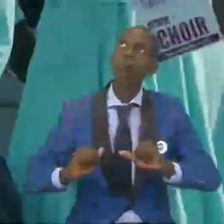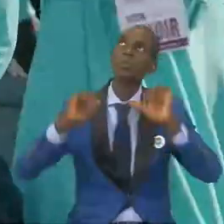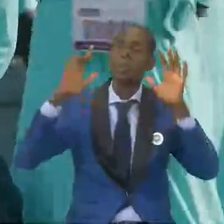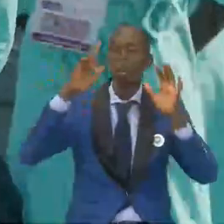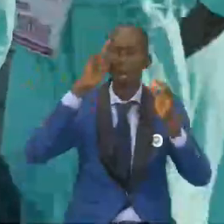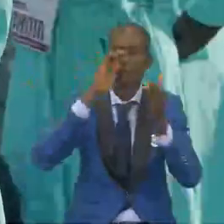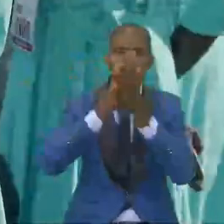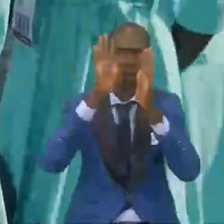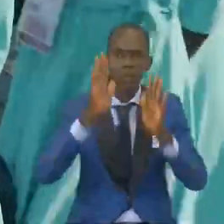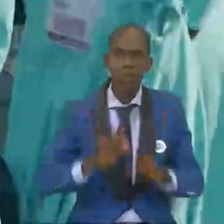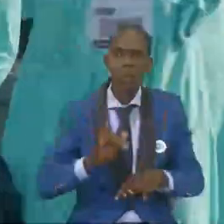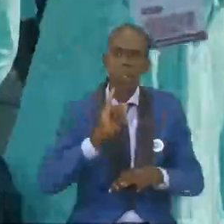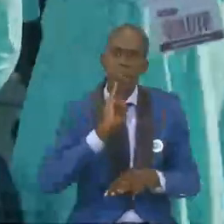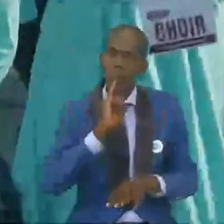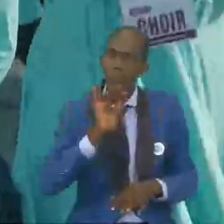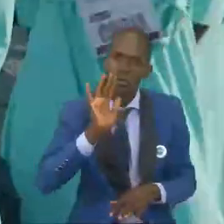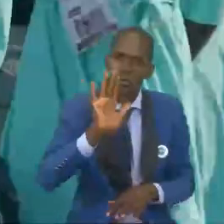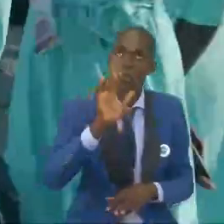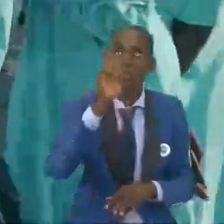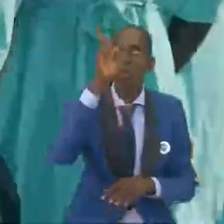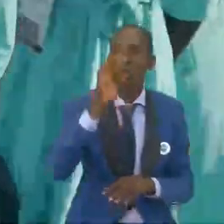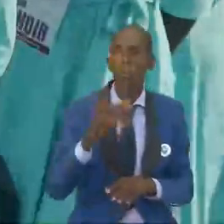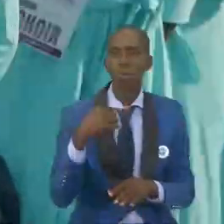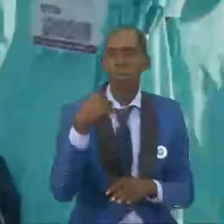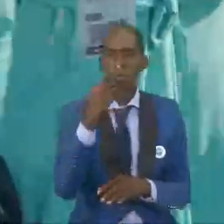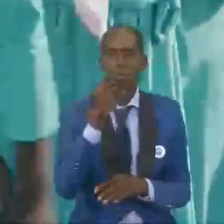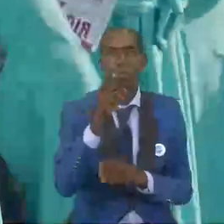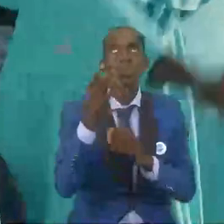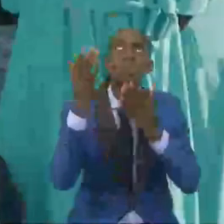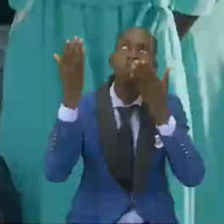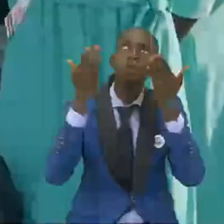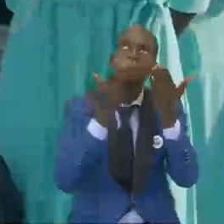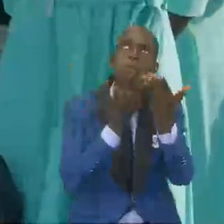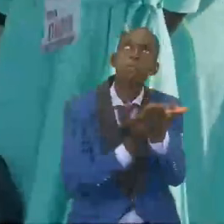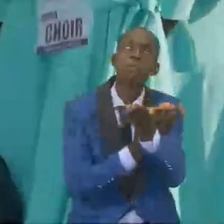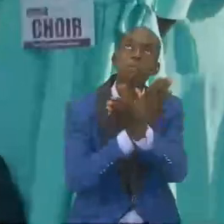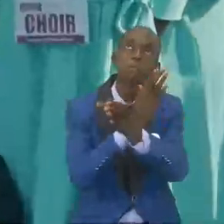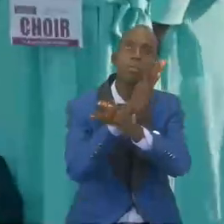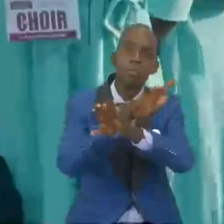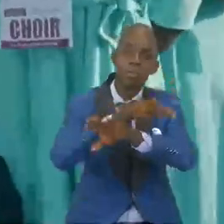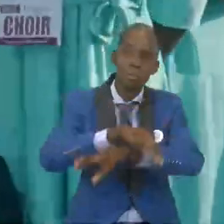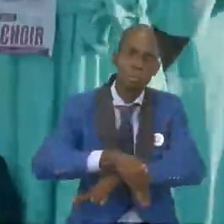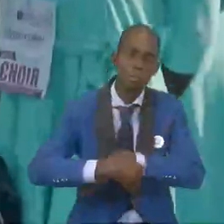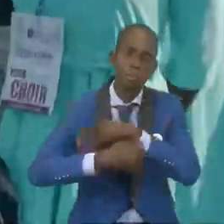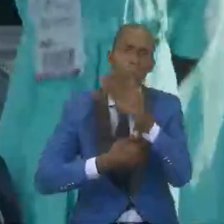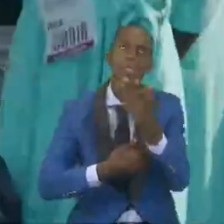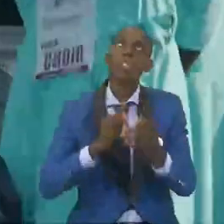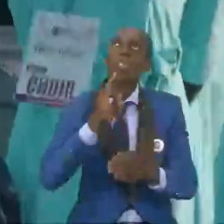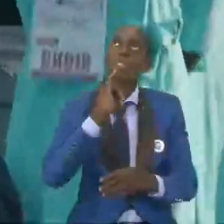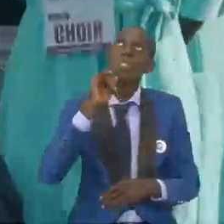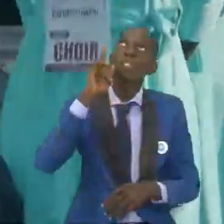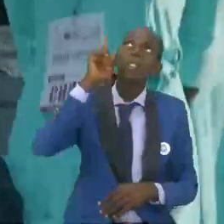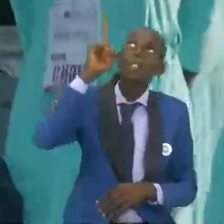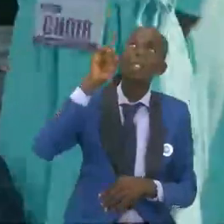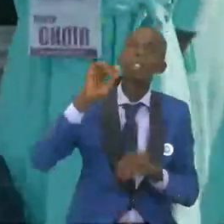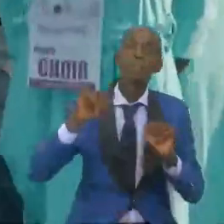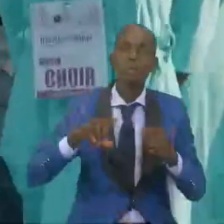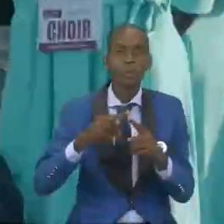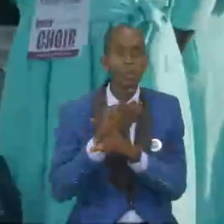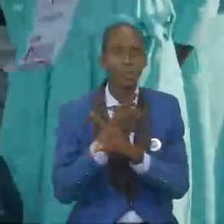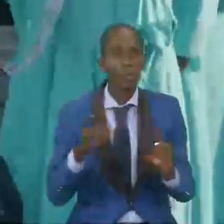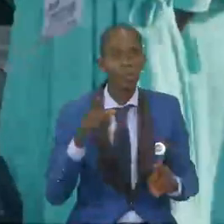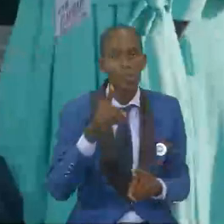Ô croyant dédié, est-ce que ton Dieu, que tu sais, jour et nuit,